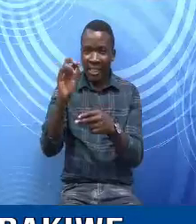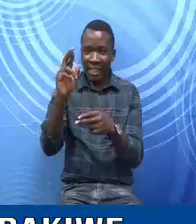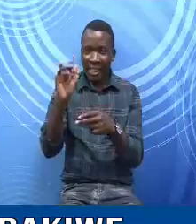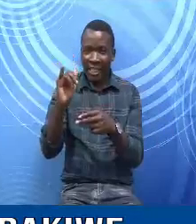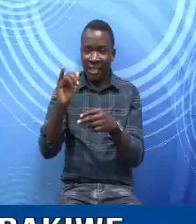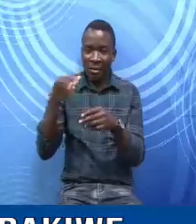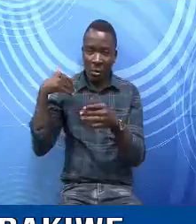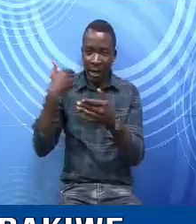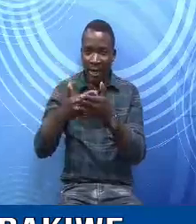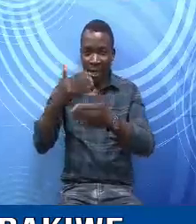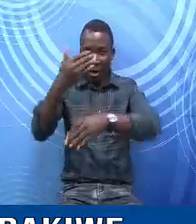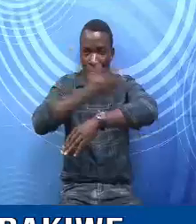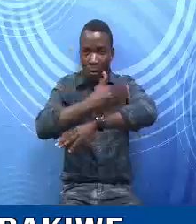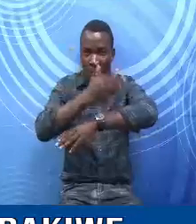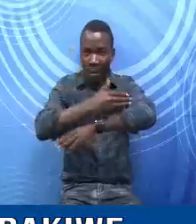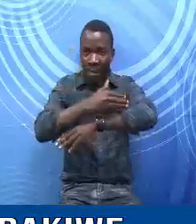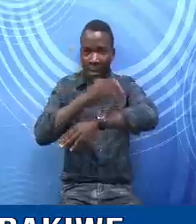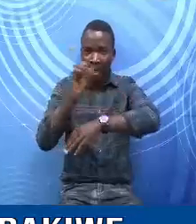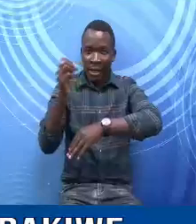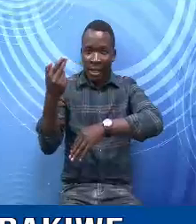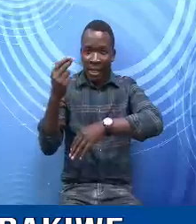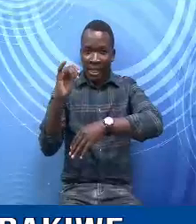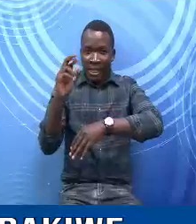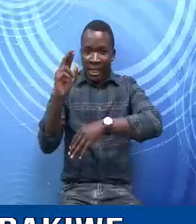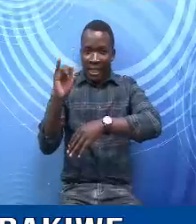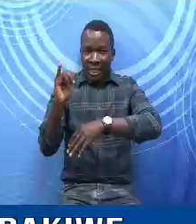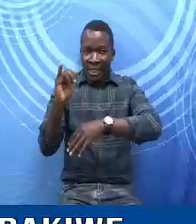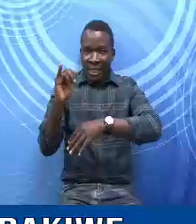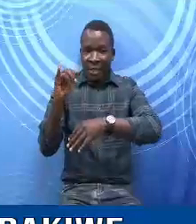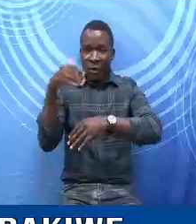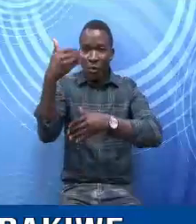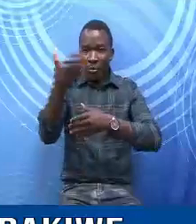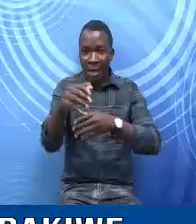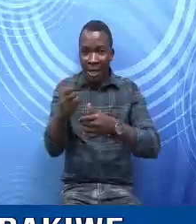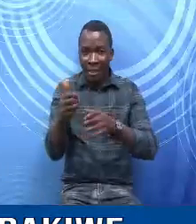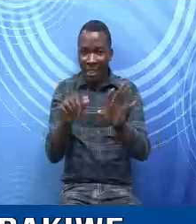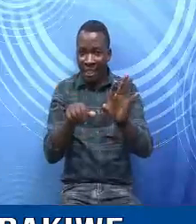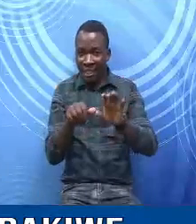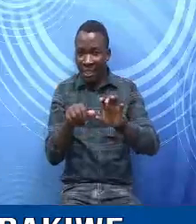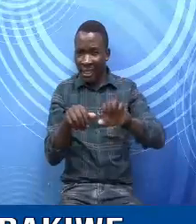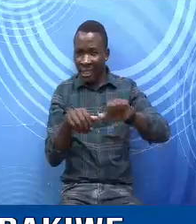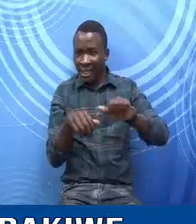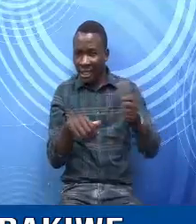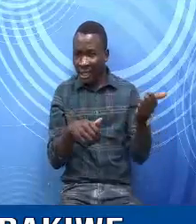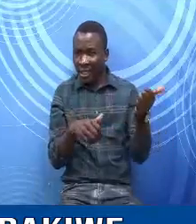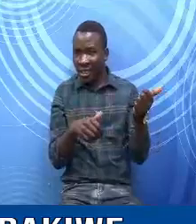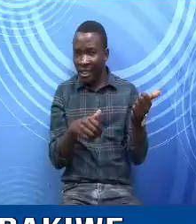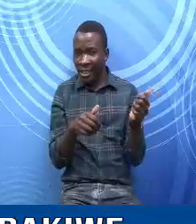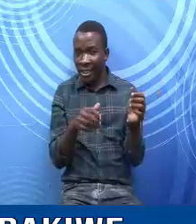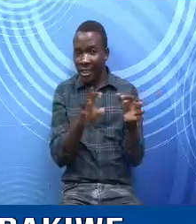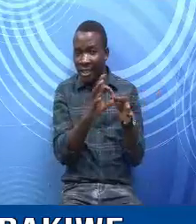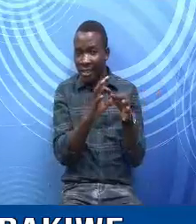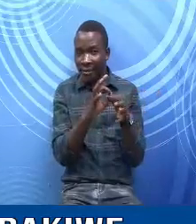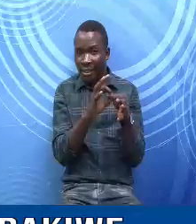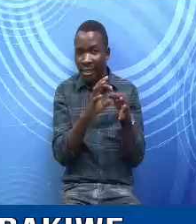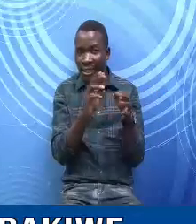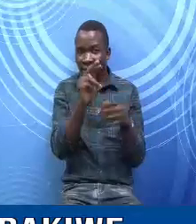ukagera ku mupaka wa Nshiri. Hanyuma hakaba n'ikindi gice kizashamikira aho bita Imaraba muri